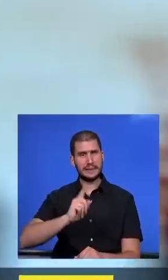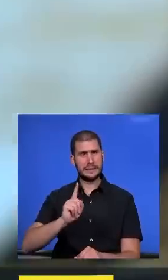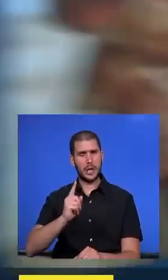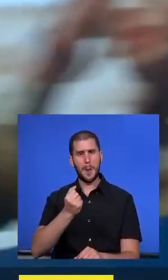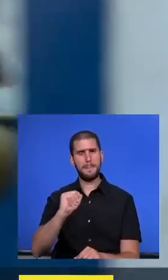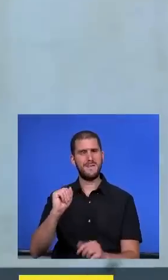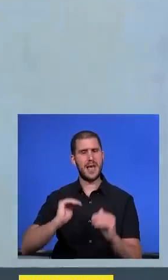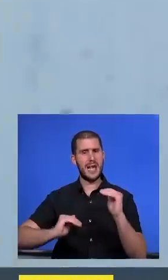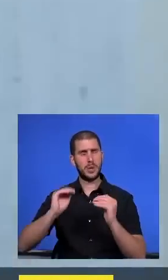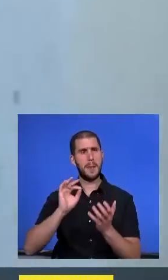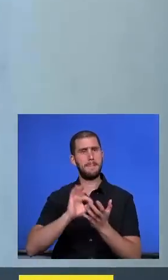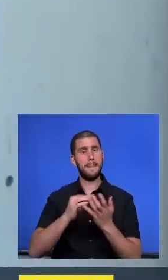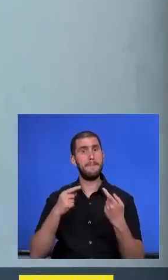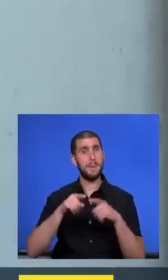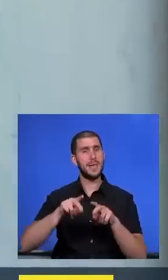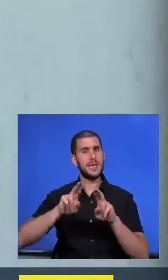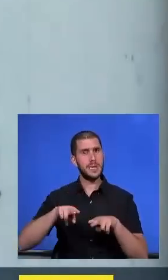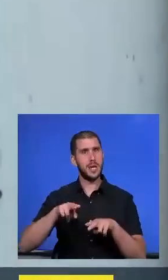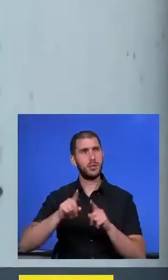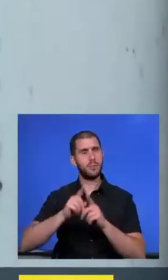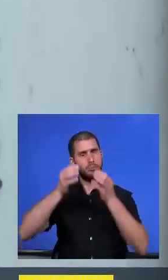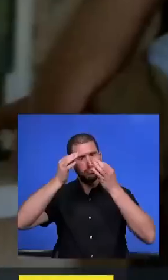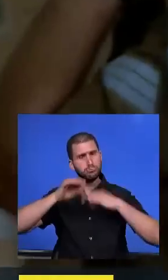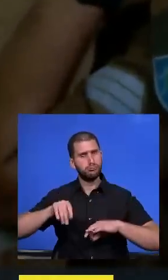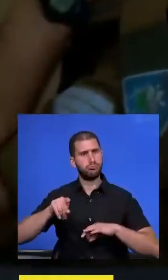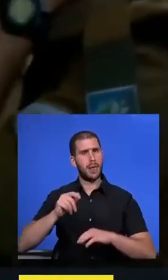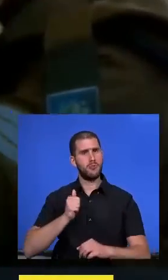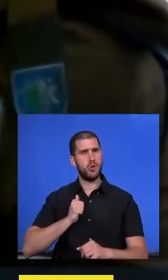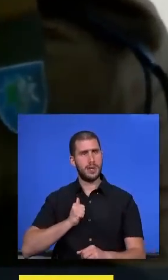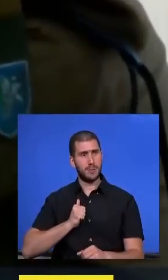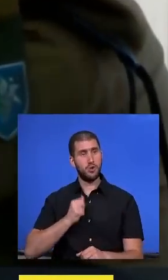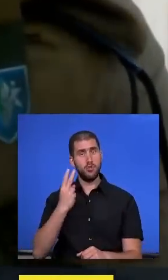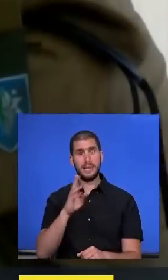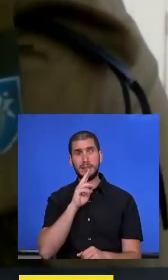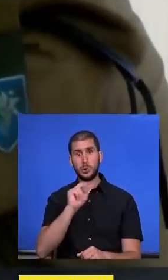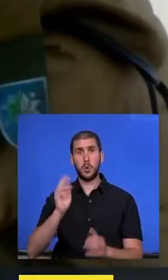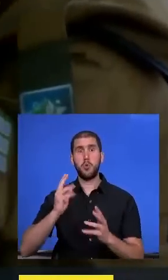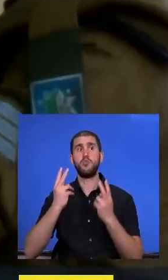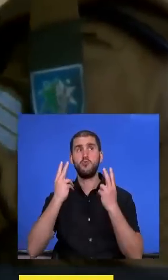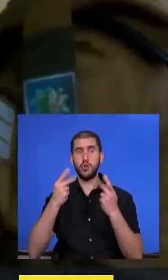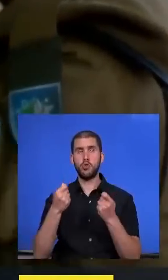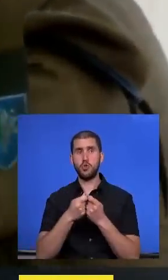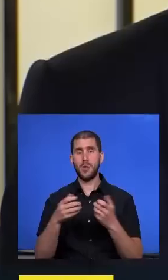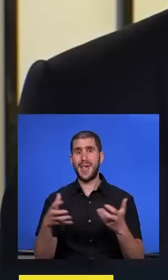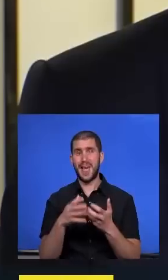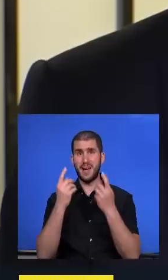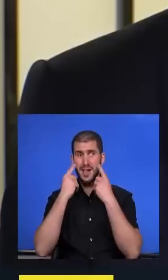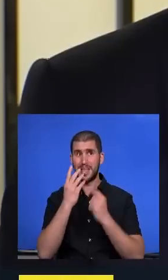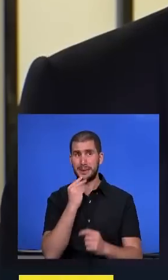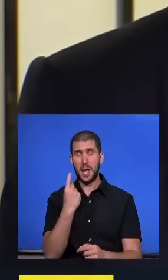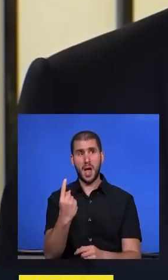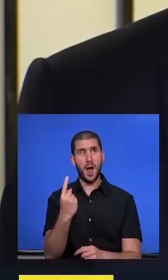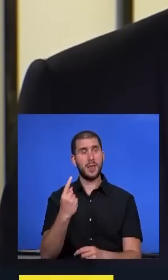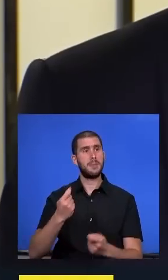איזון, כאשר במקביל יש הוקרה למשרתים. לקחו שתי סוגיות מאוד משמעותיות שקשורות לחברה החרדית בישראל. אחת זה השאלה